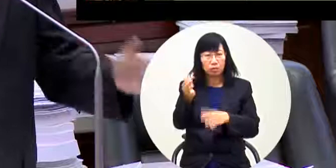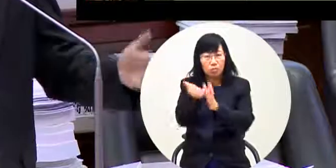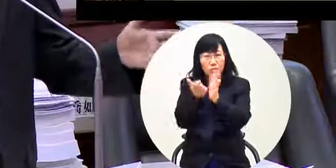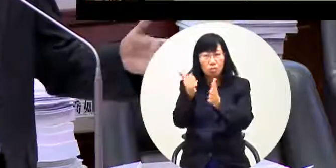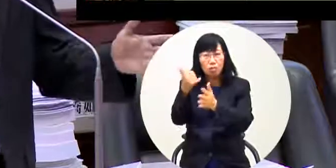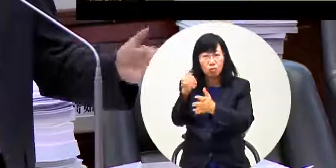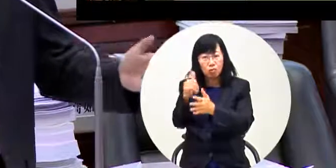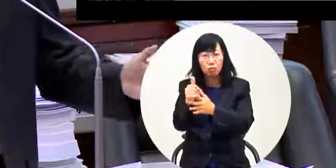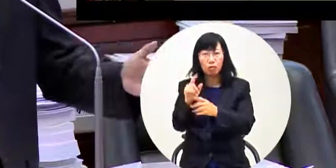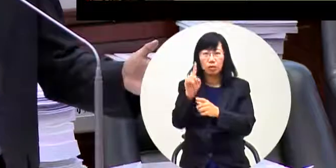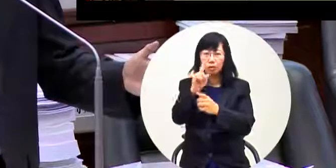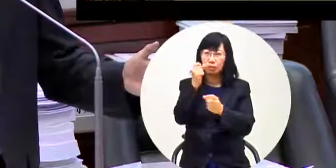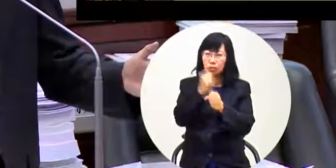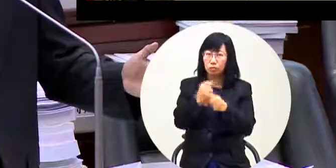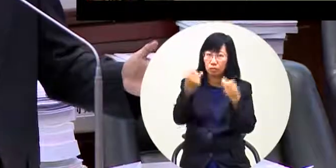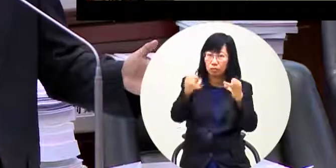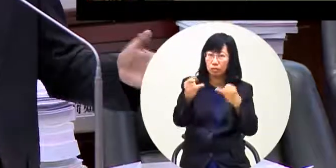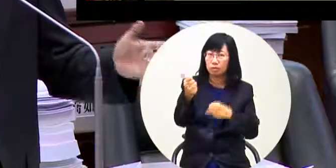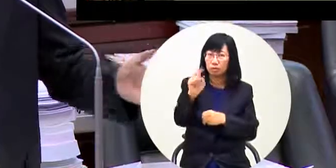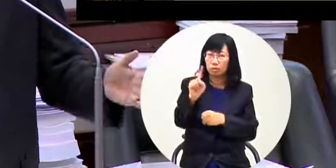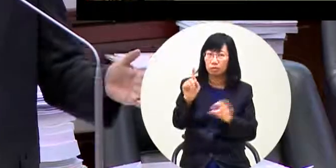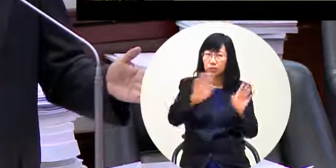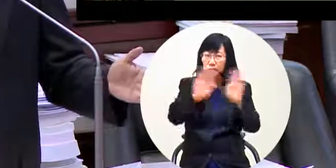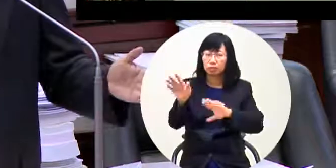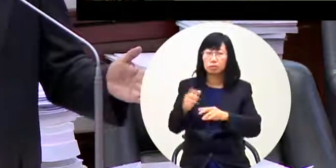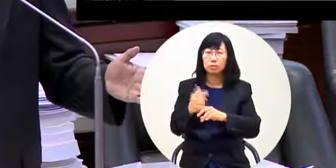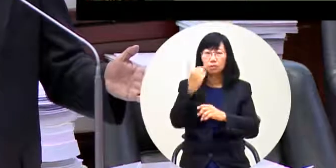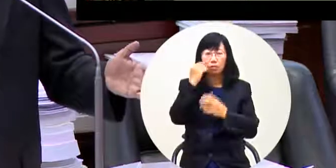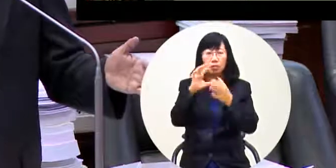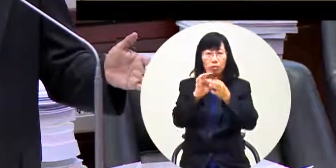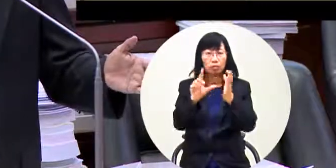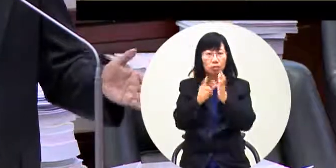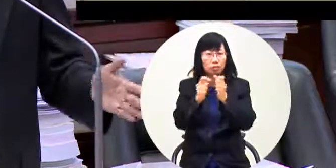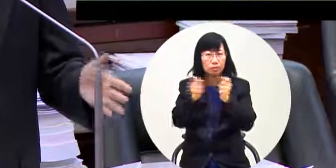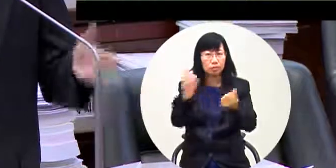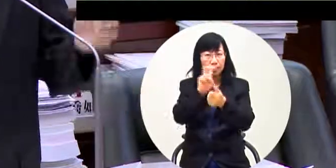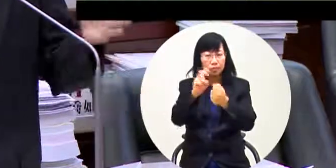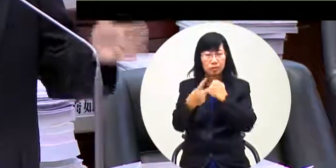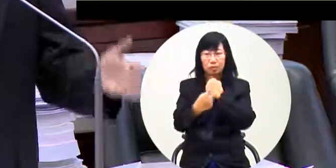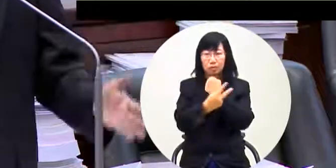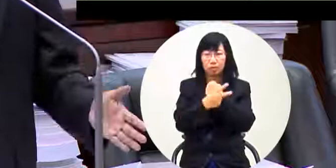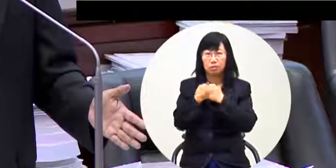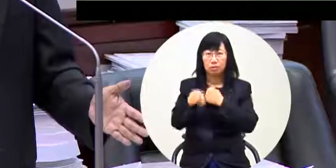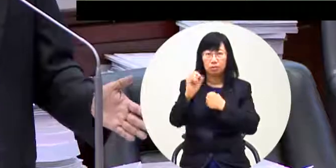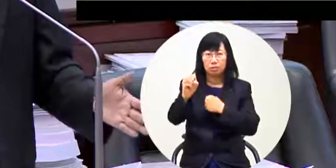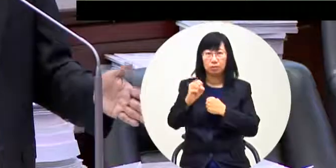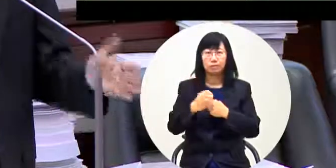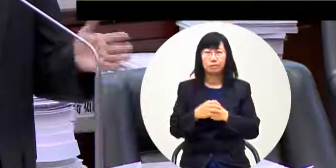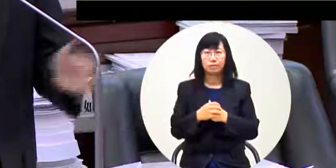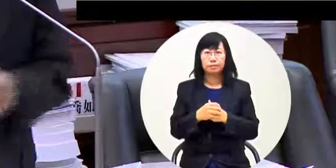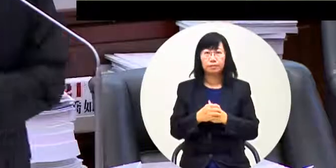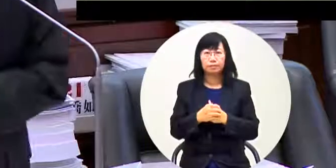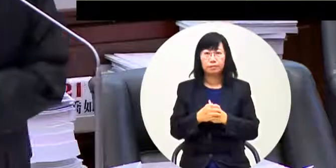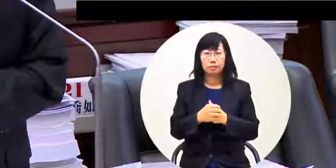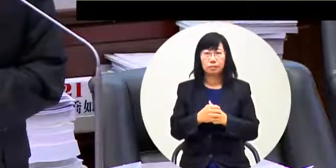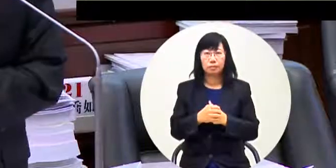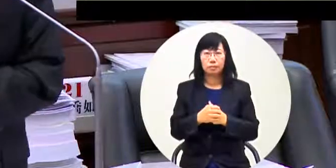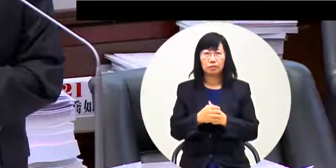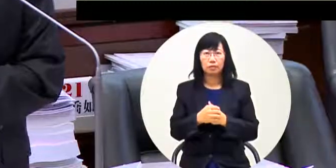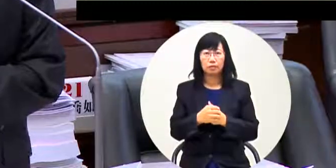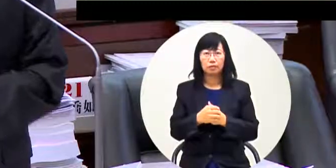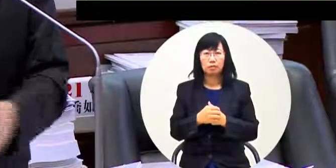在所谓的长照 2.0， 长照 2.0， 长照 2.0 我们一直在强调在地老